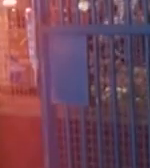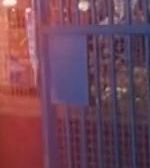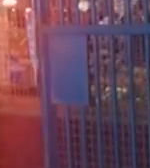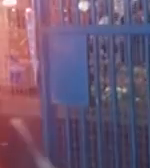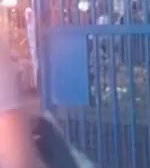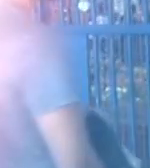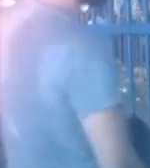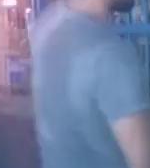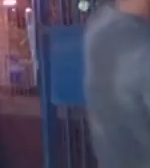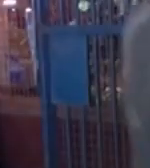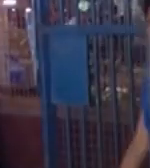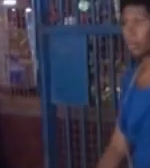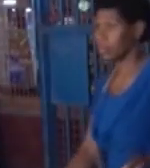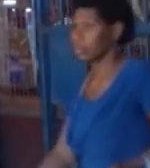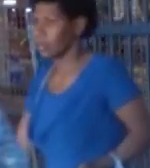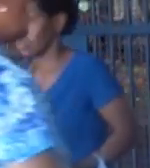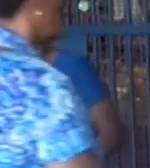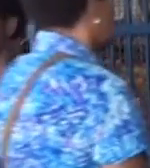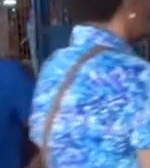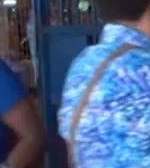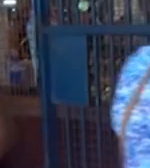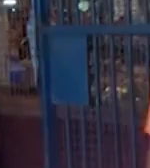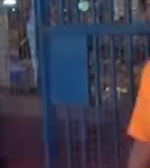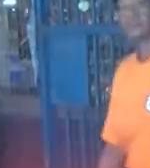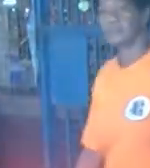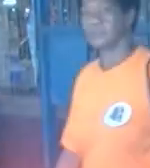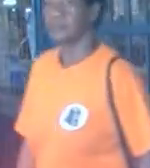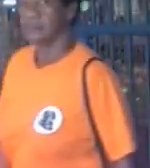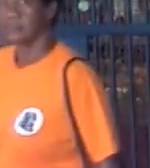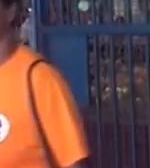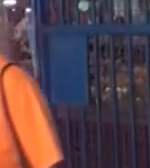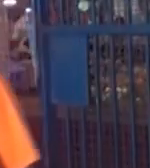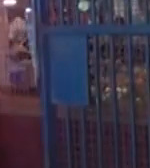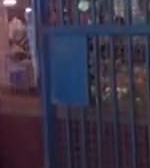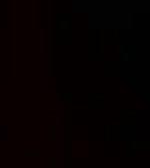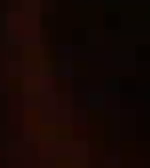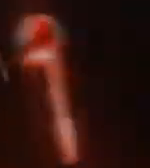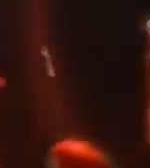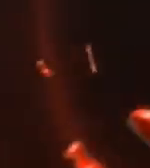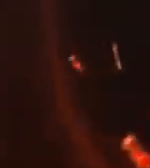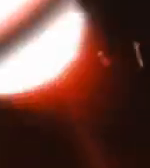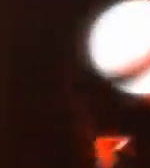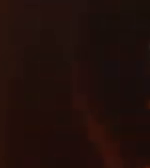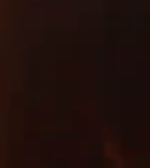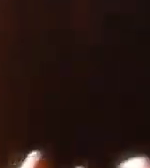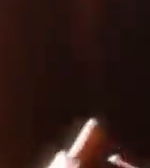हमारे सामने नाइक है गोंगवा लिबू लटोका रेडियो फीजी 2 में